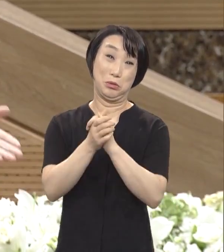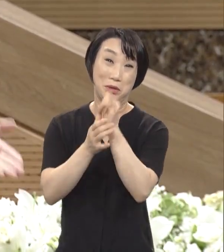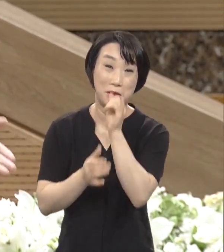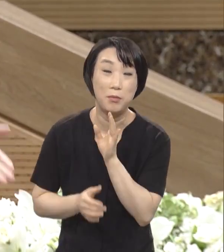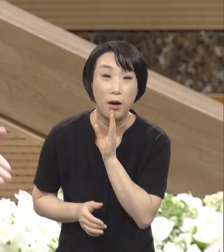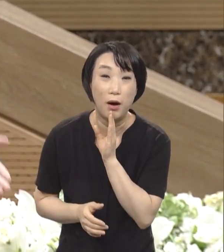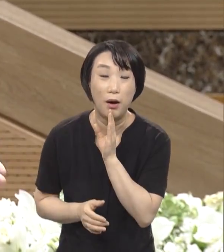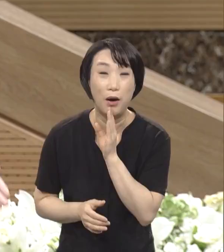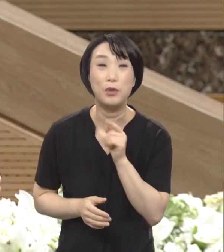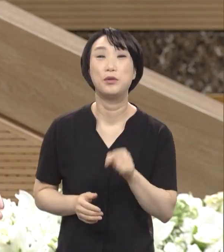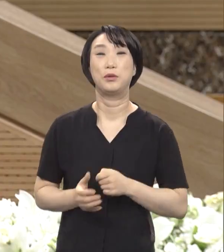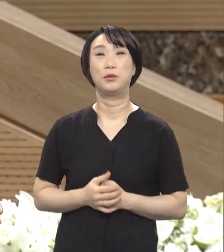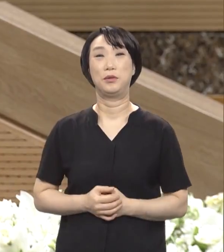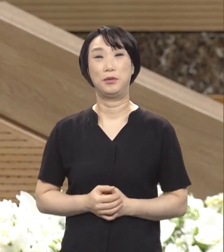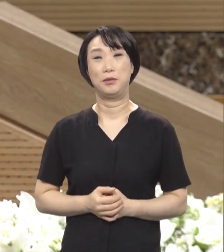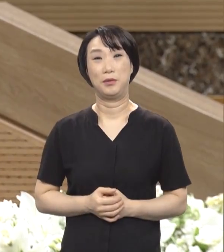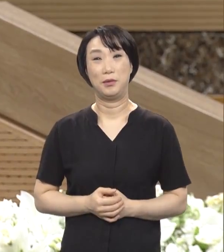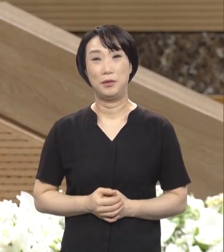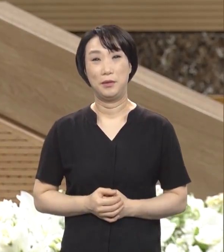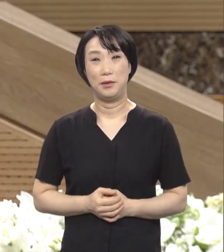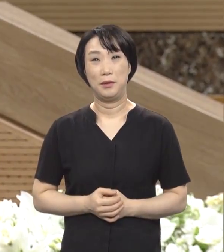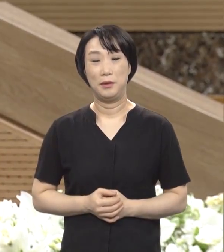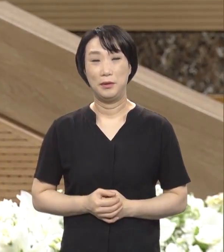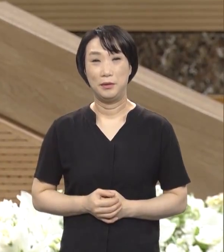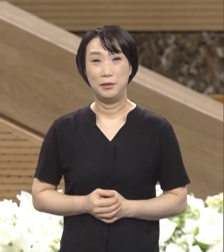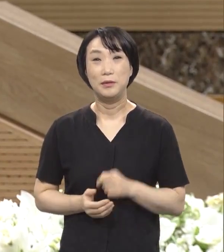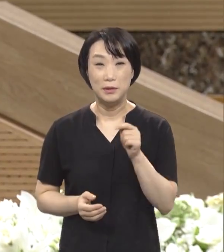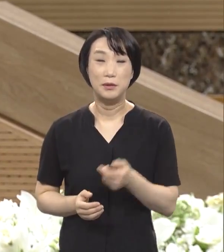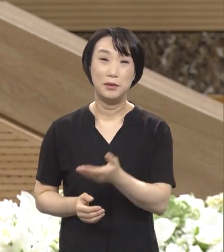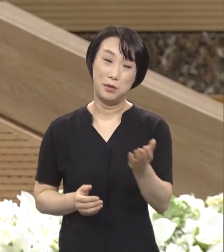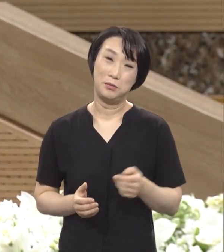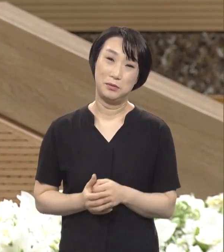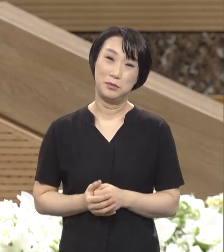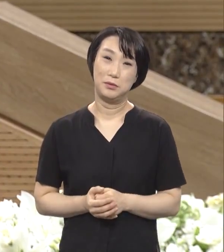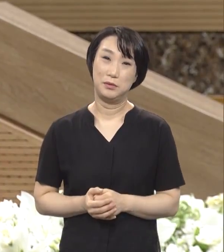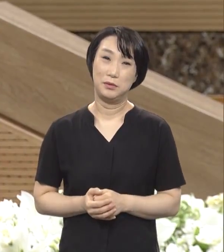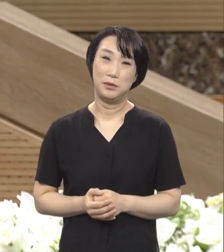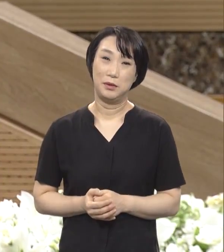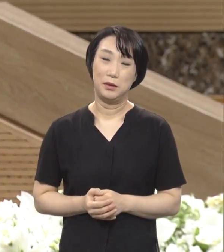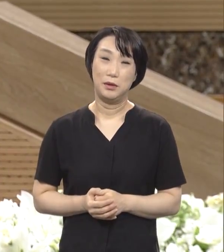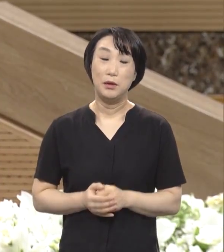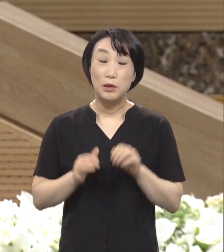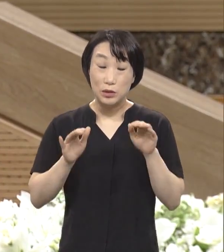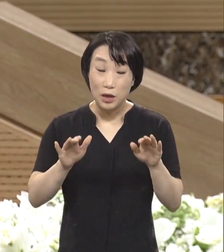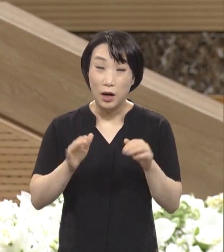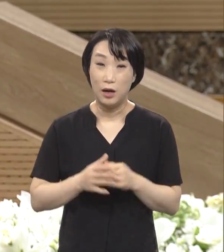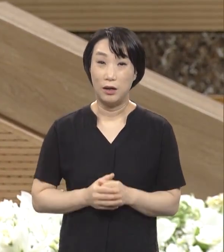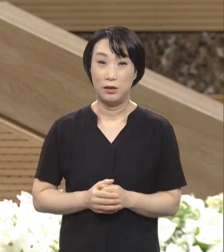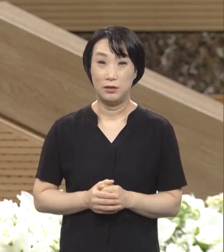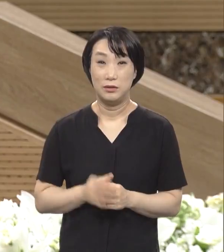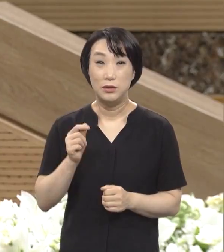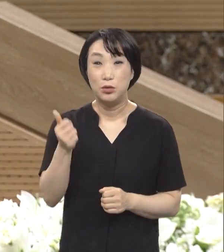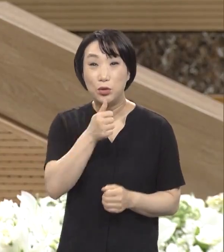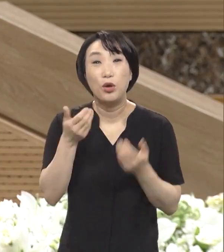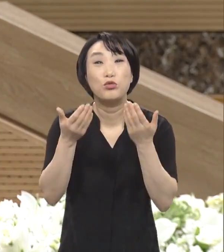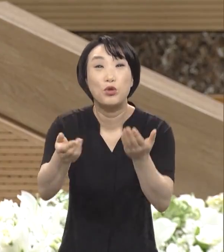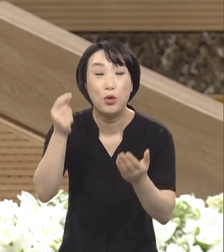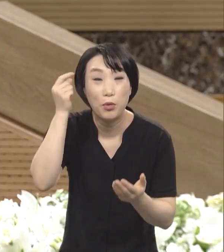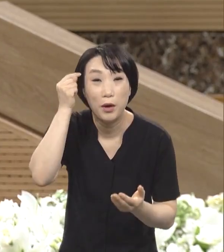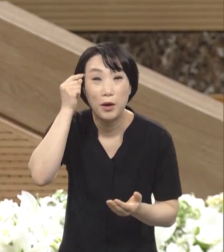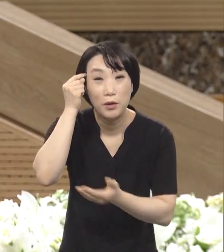이런 일이 벌어져. 이런 일이 벌어져. 그러니까 왜 이런 말을 하느냐